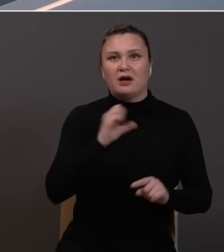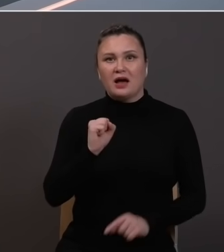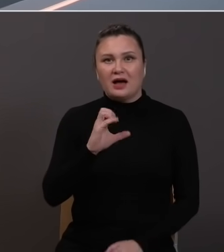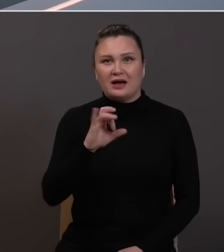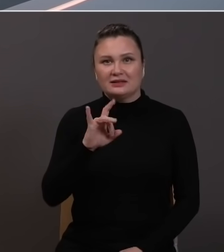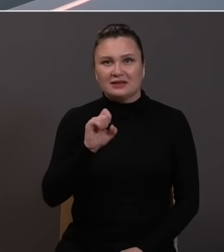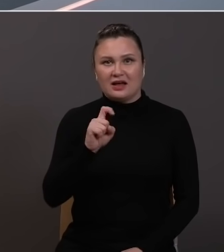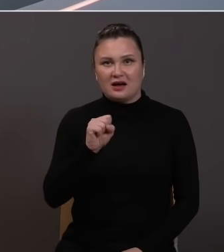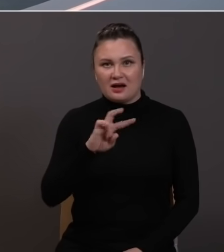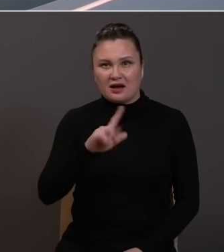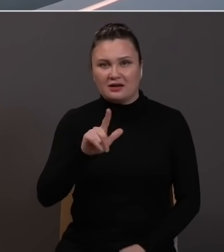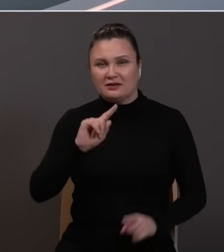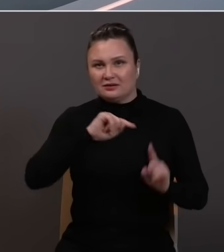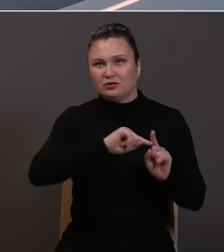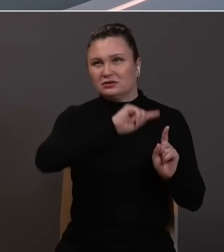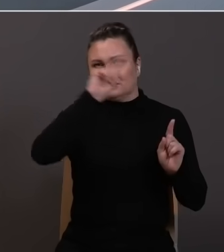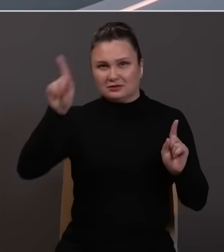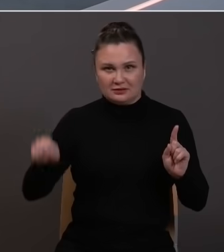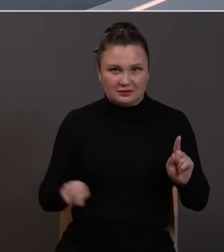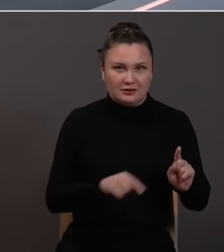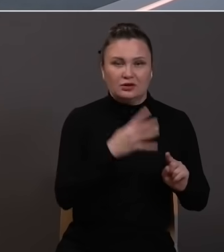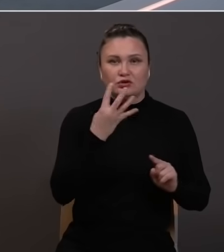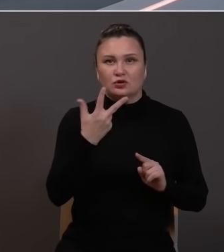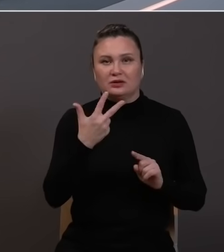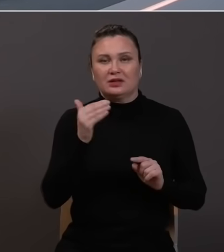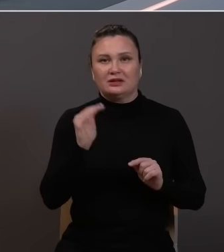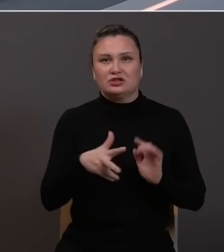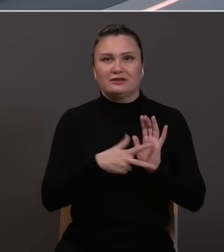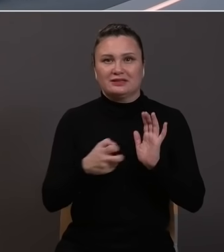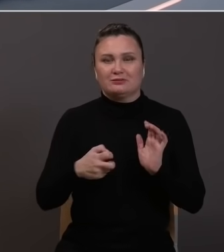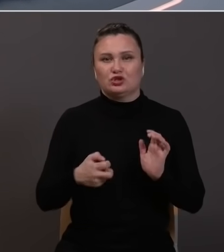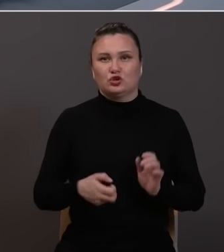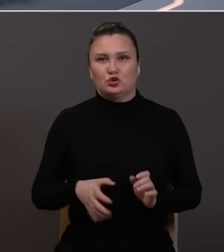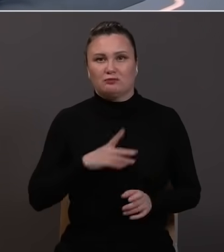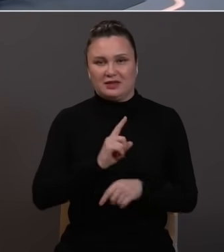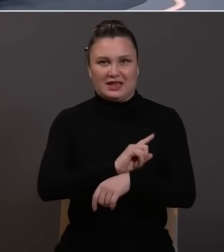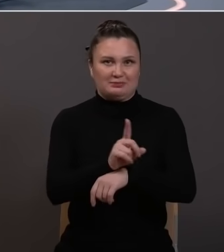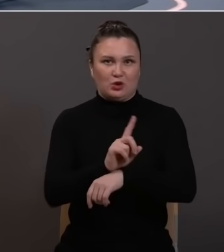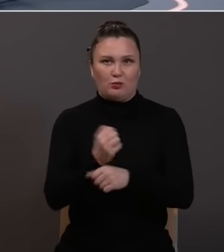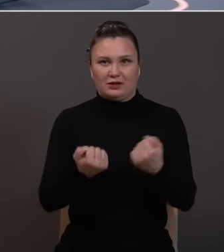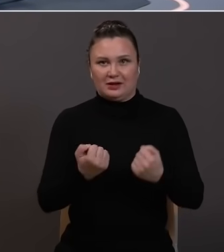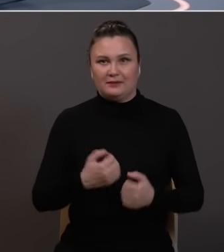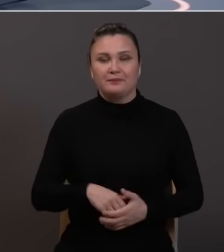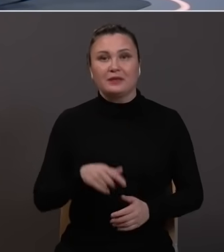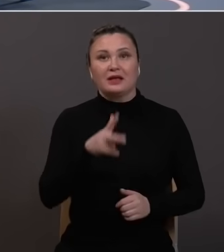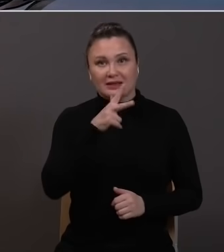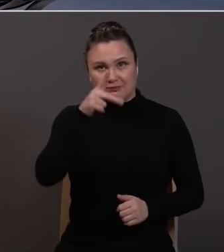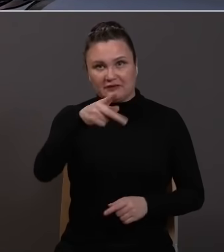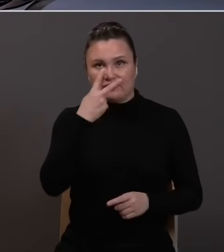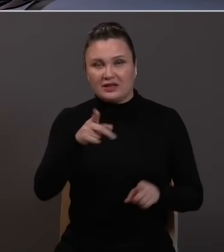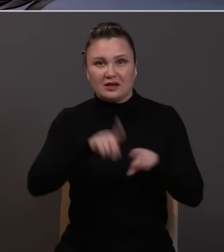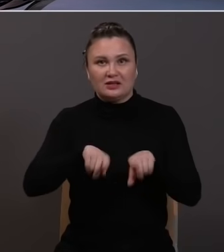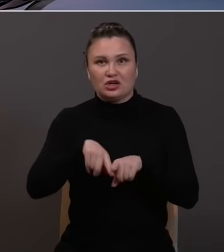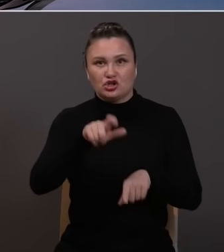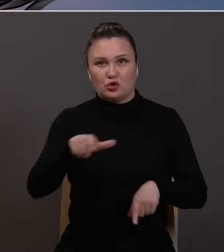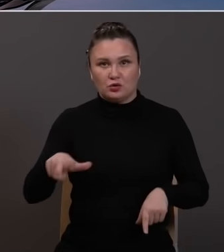Москву. 43 800 километров на одометре, спидометре. Но вот 3 месяца каждый день вы видели одних и тех